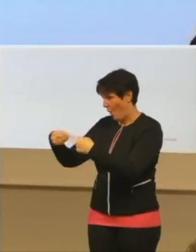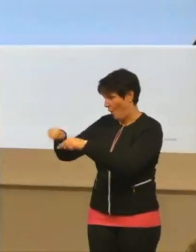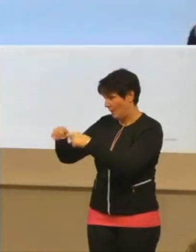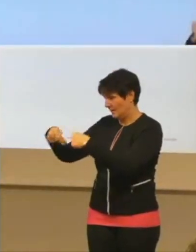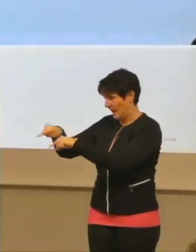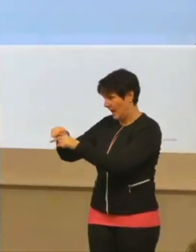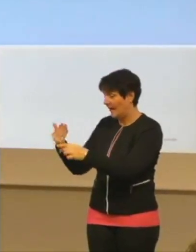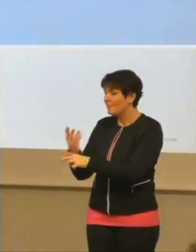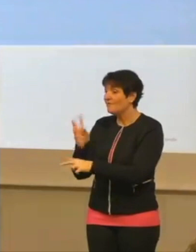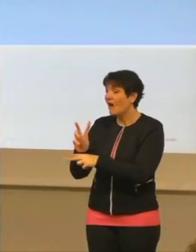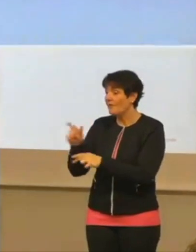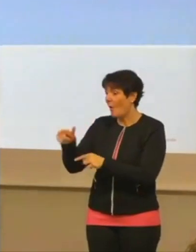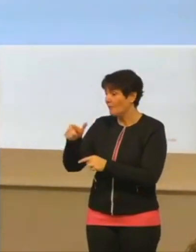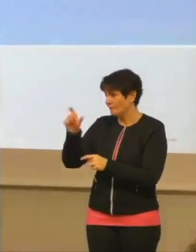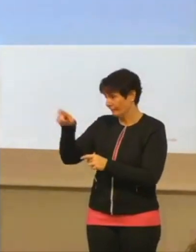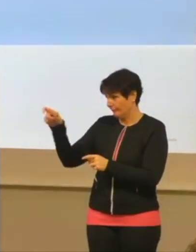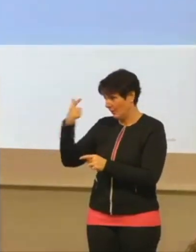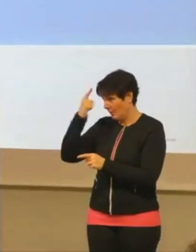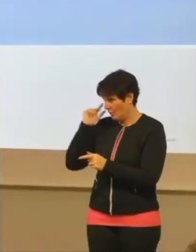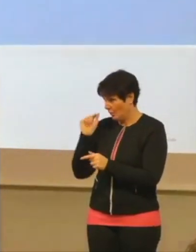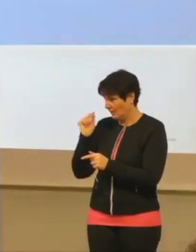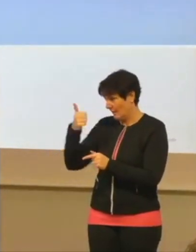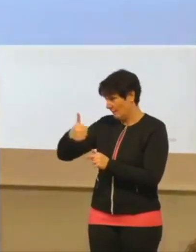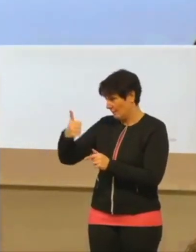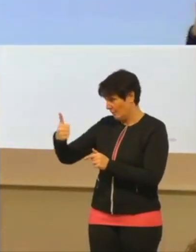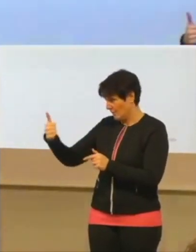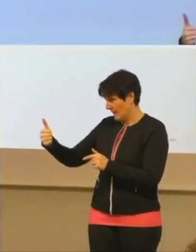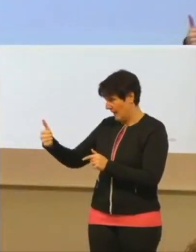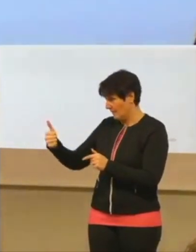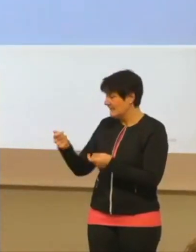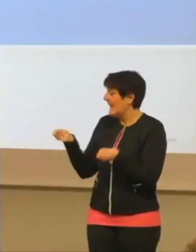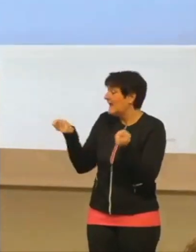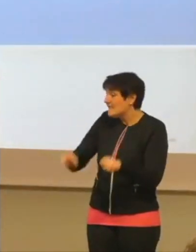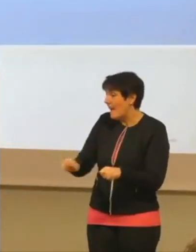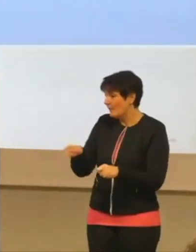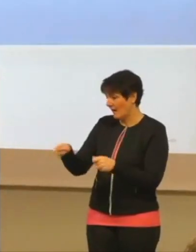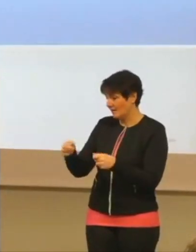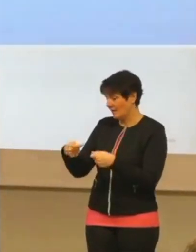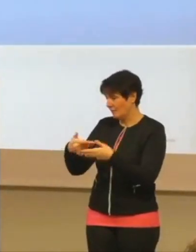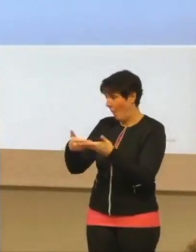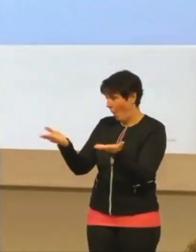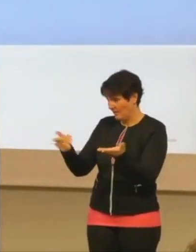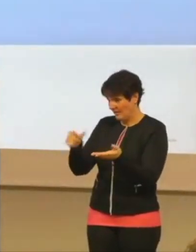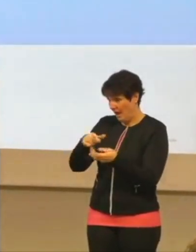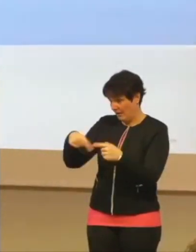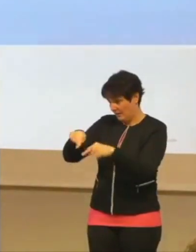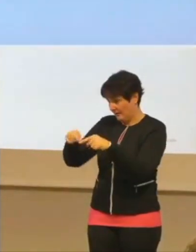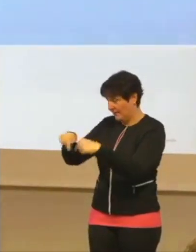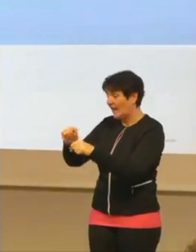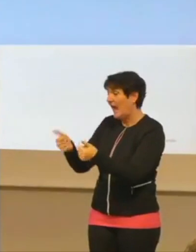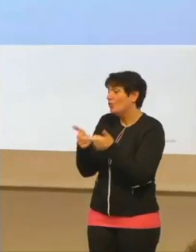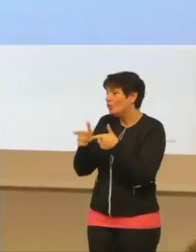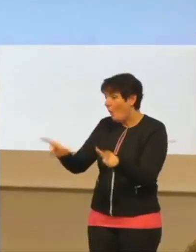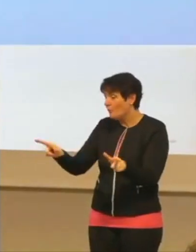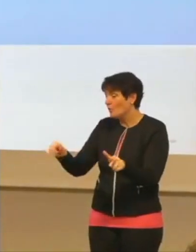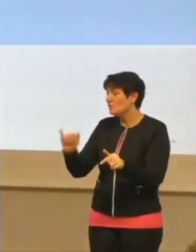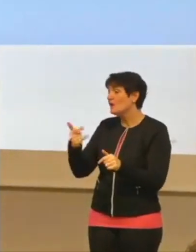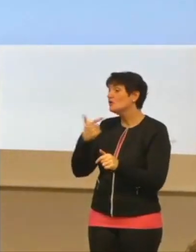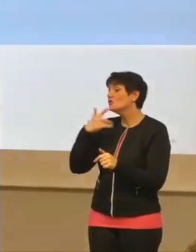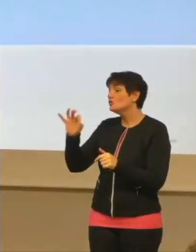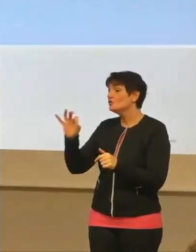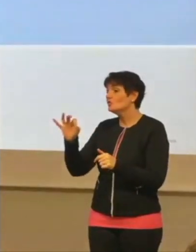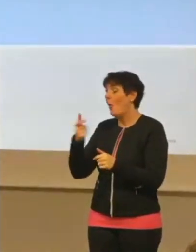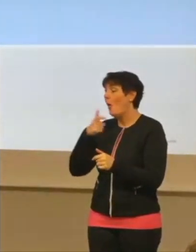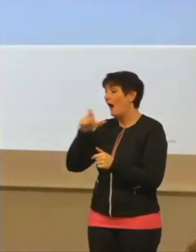Zadržanje posameznika na enem izmed takšnih, recimo jim zaprtih oddelkov, je dopustno zgolj na podlagi soglasja